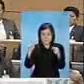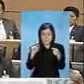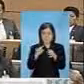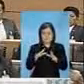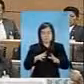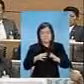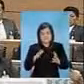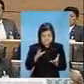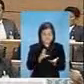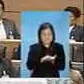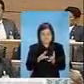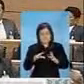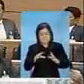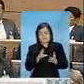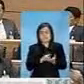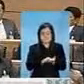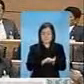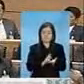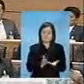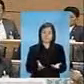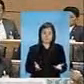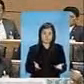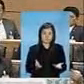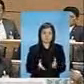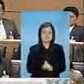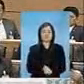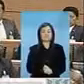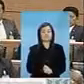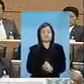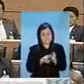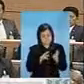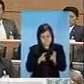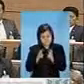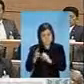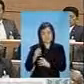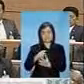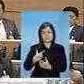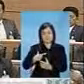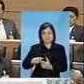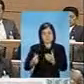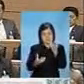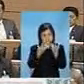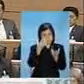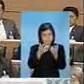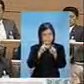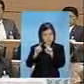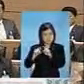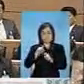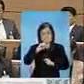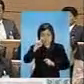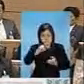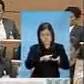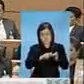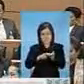เรื่องท่านประธานครับกลไกตุลาการผมคิดว่าต้องไม่มีคดีไหนเลยที่ถึงขนาดต้อง